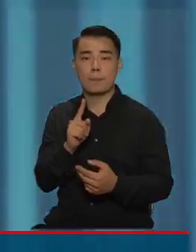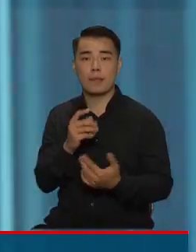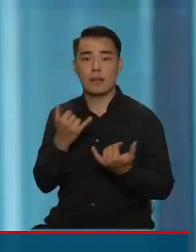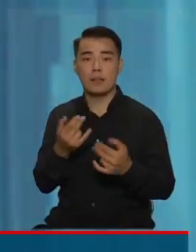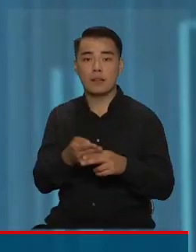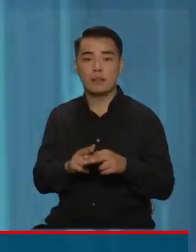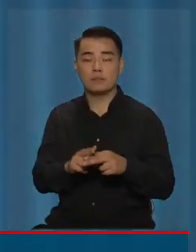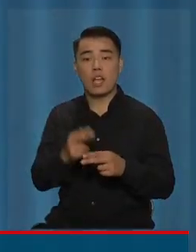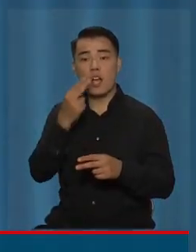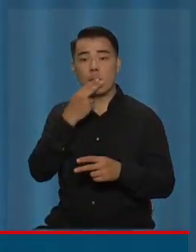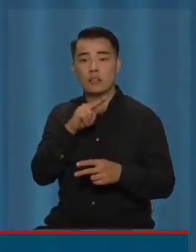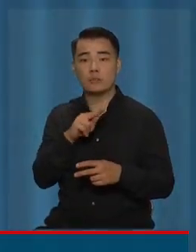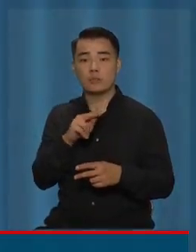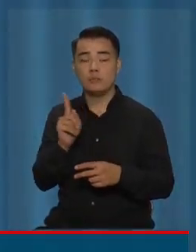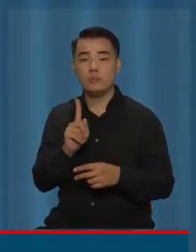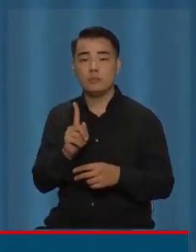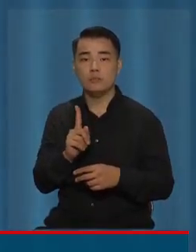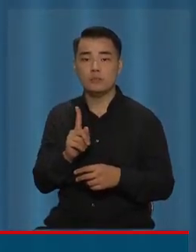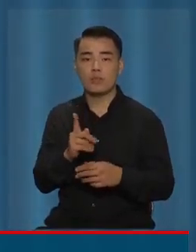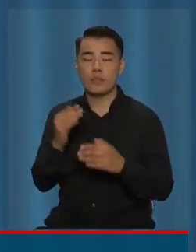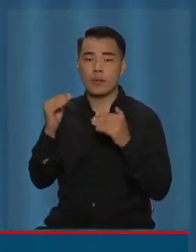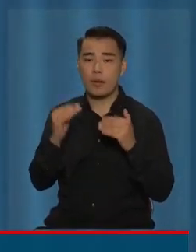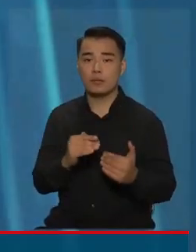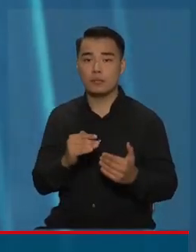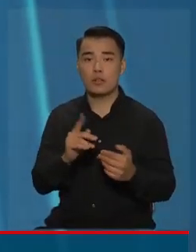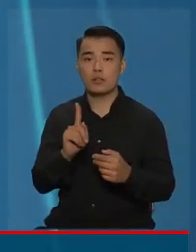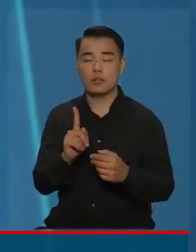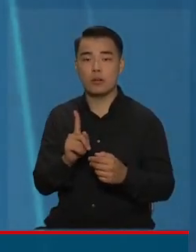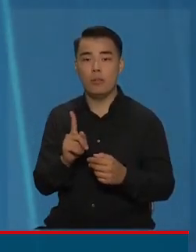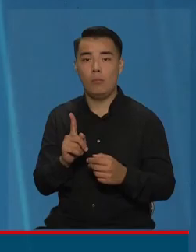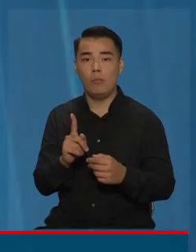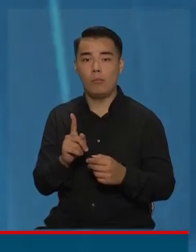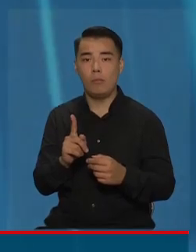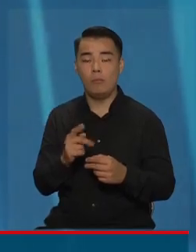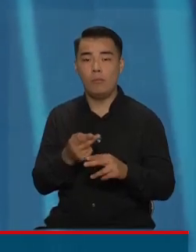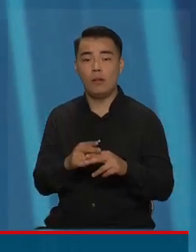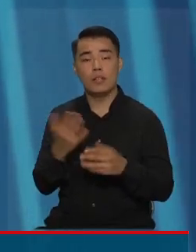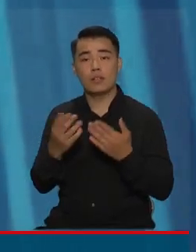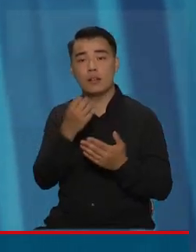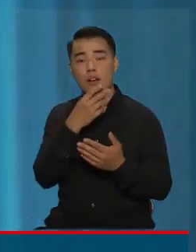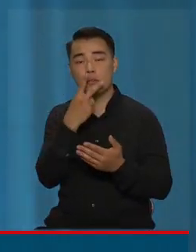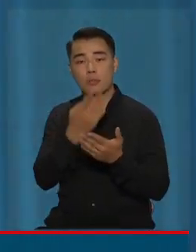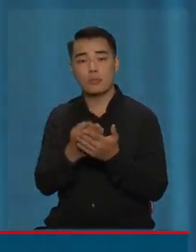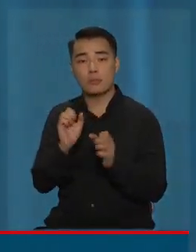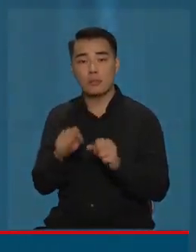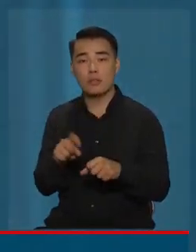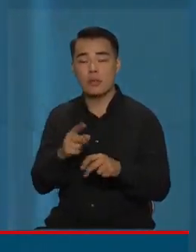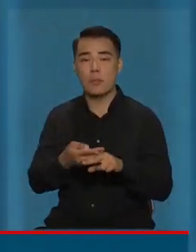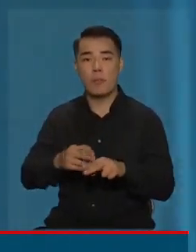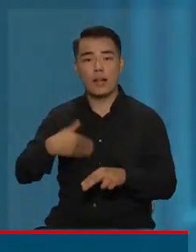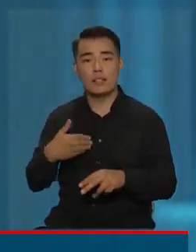енді олардың сапасы төмен десем, енді ол жақсылап айтқандай болады, оны дым